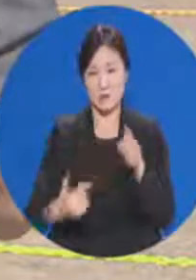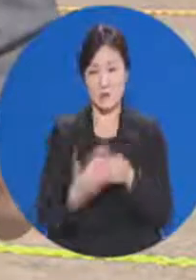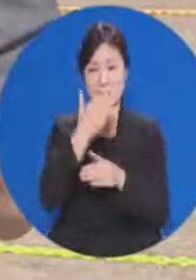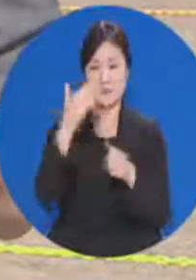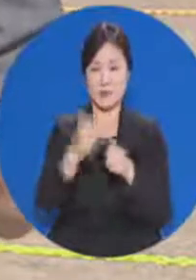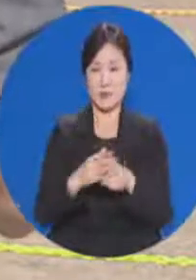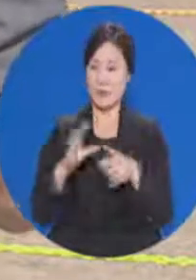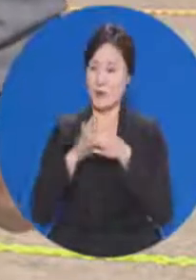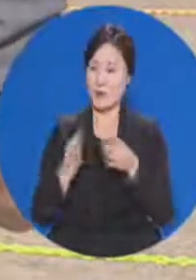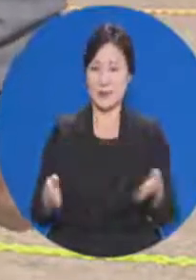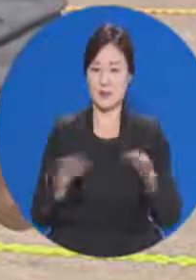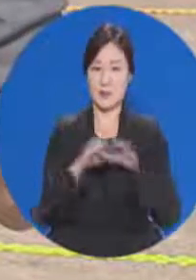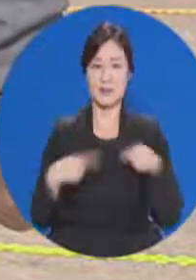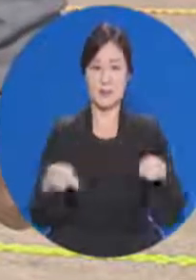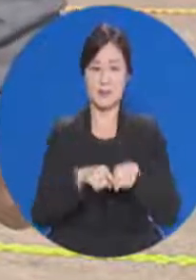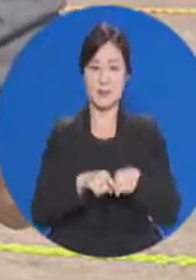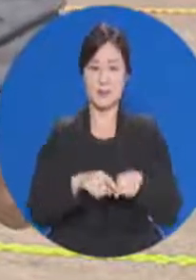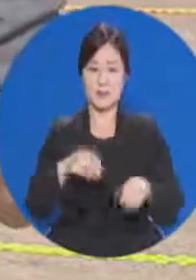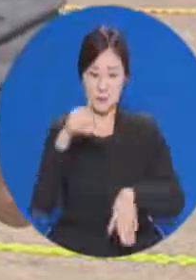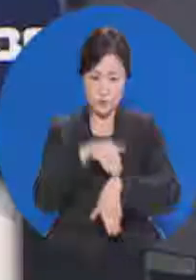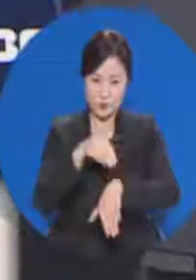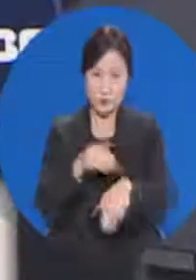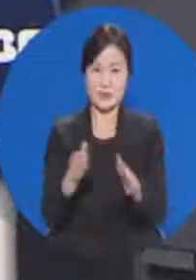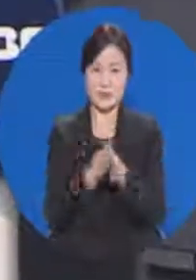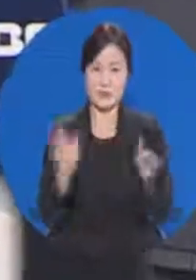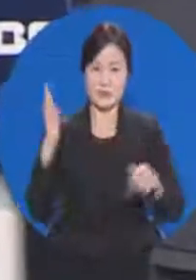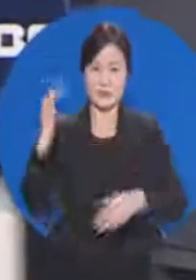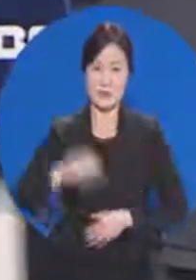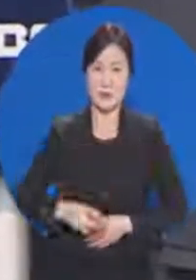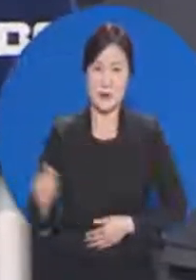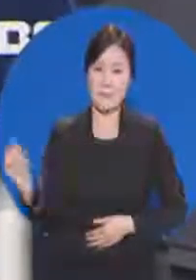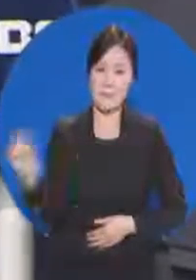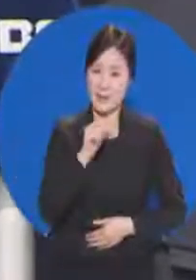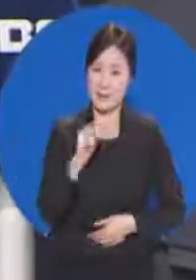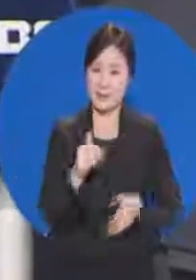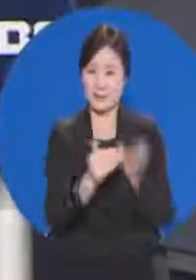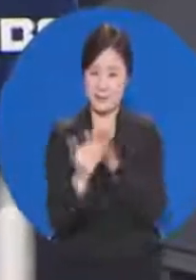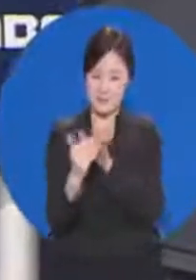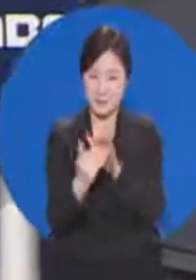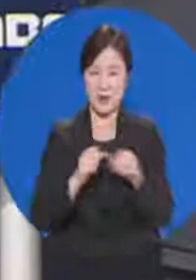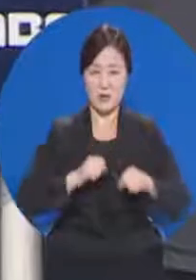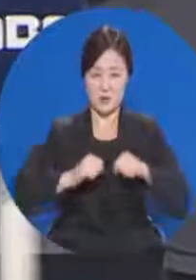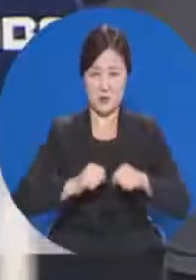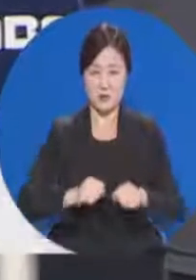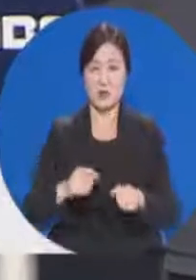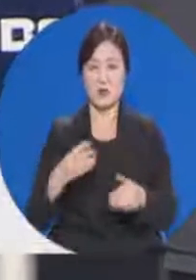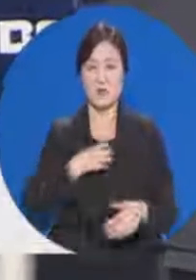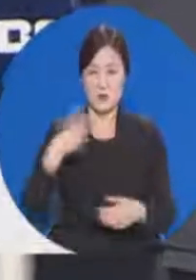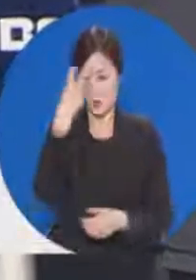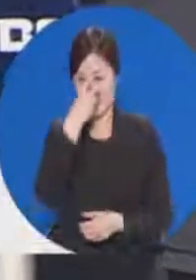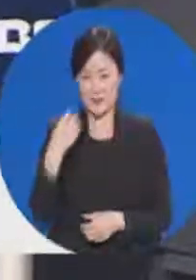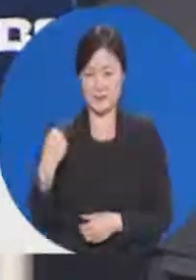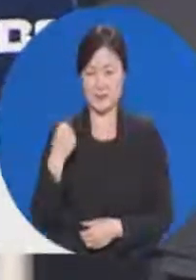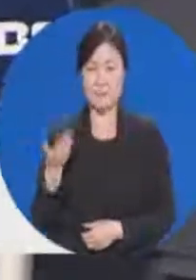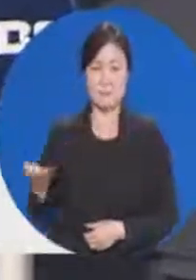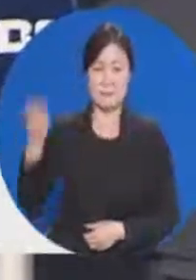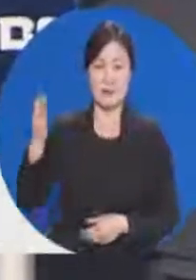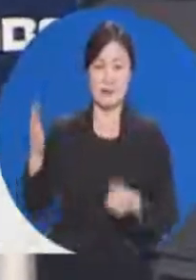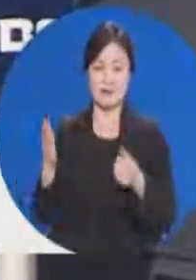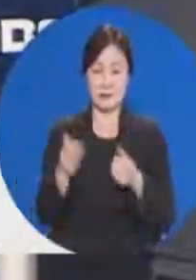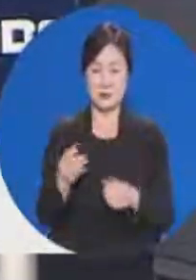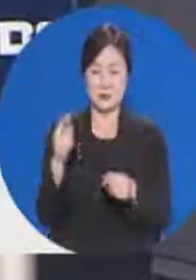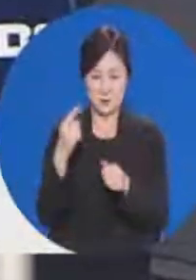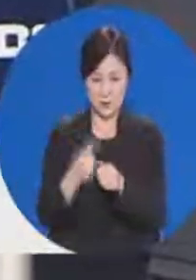해경은 유관기관과 함께 대응 훈련을 실시했습니다. 신속한 초동조치 및 위기관리 능력 강화로 피해를 최소화하는